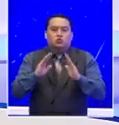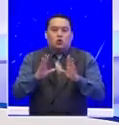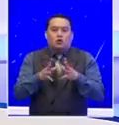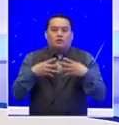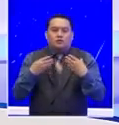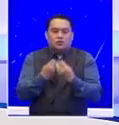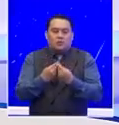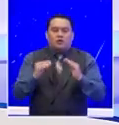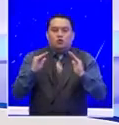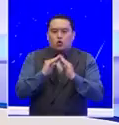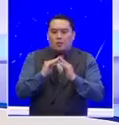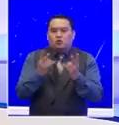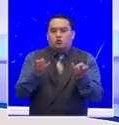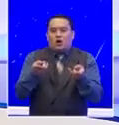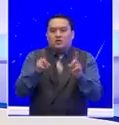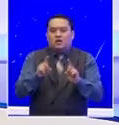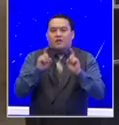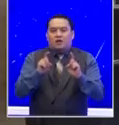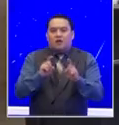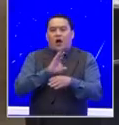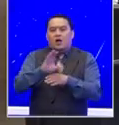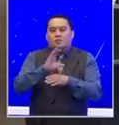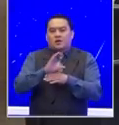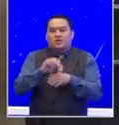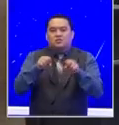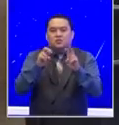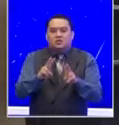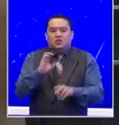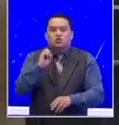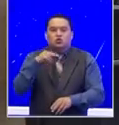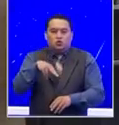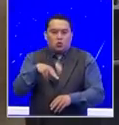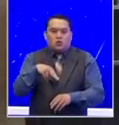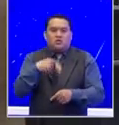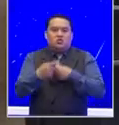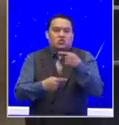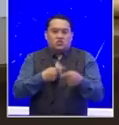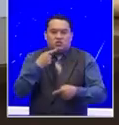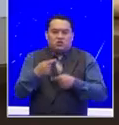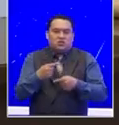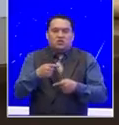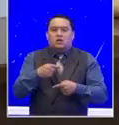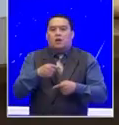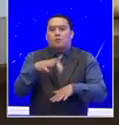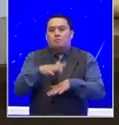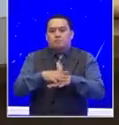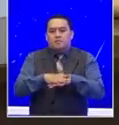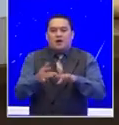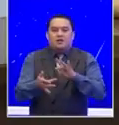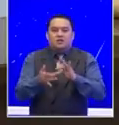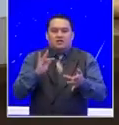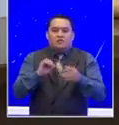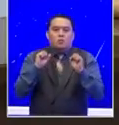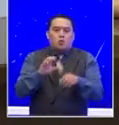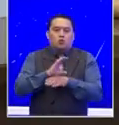семьи. Также обязательные пожертвования нужно отправлять на специальный счет мечети через онлайн-приложение банков. В этом году фитр